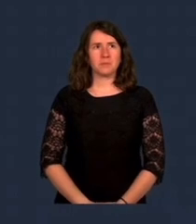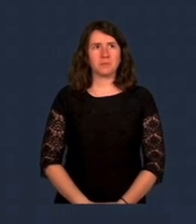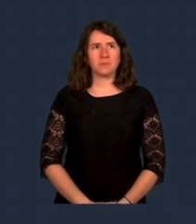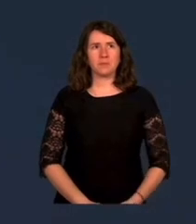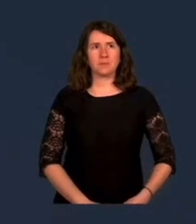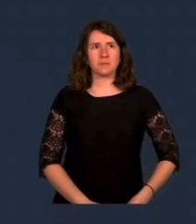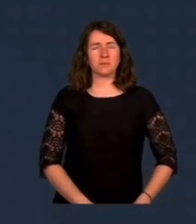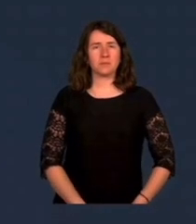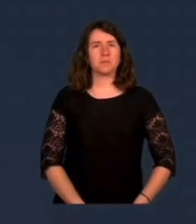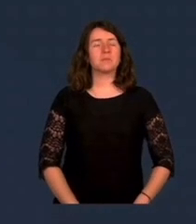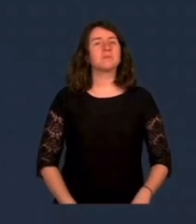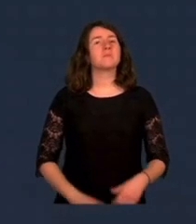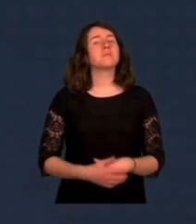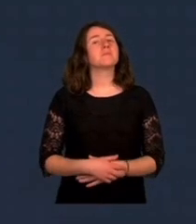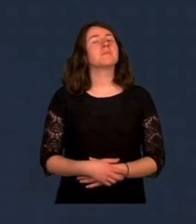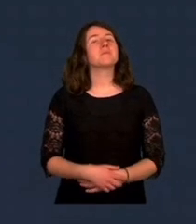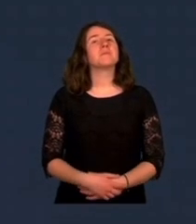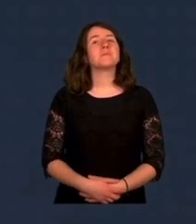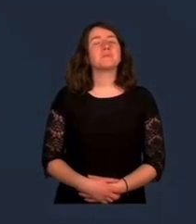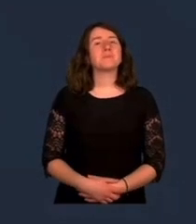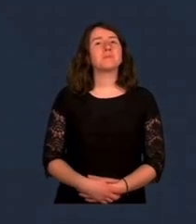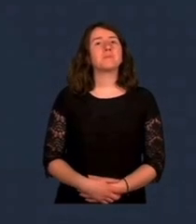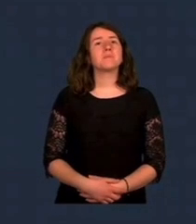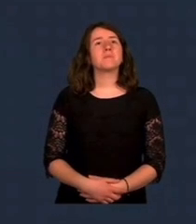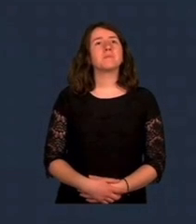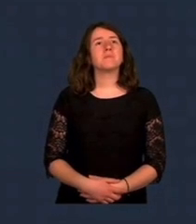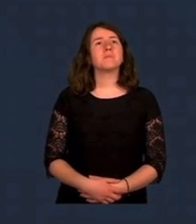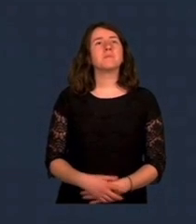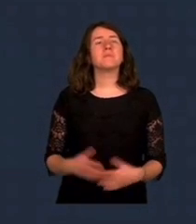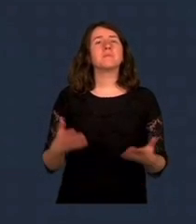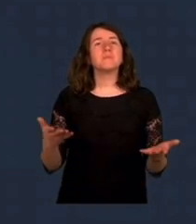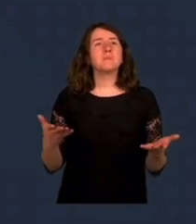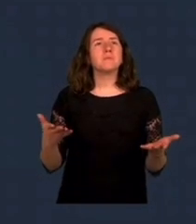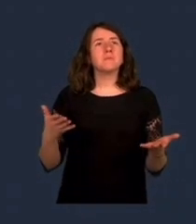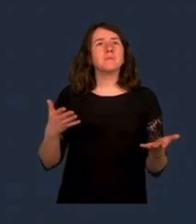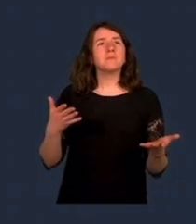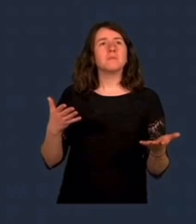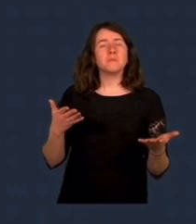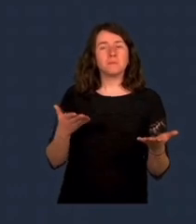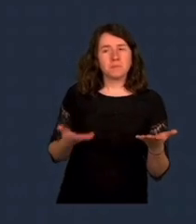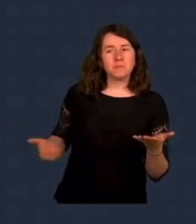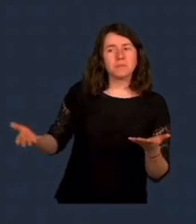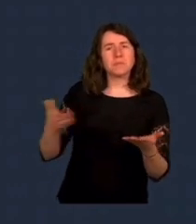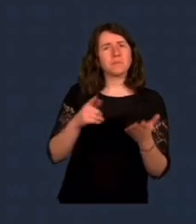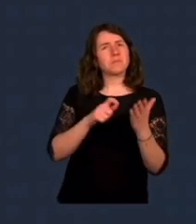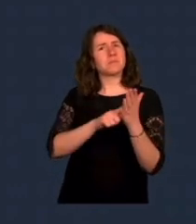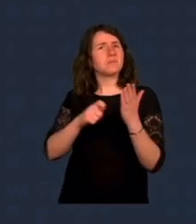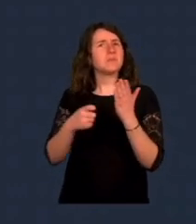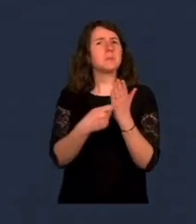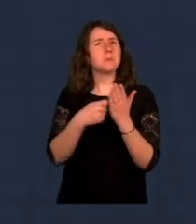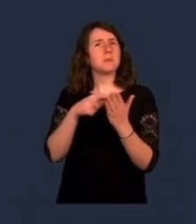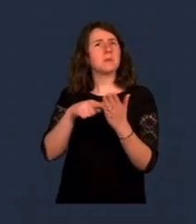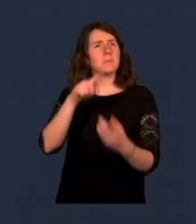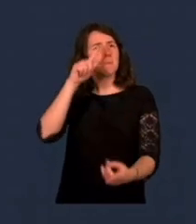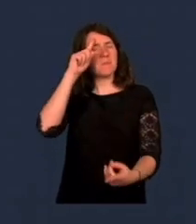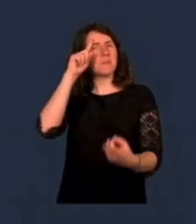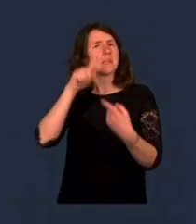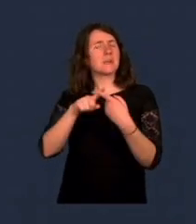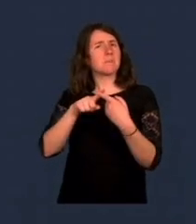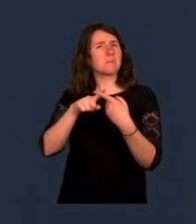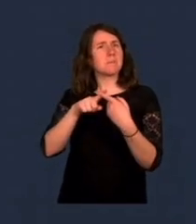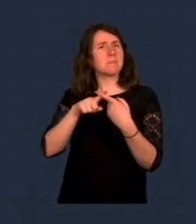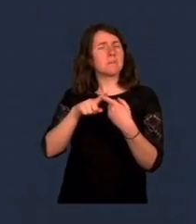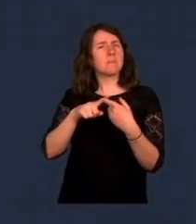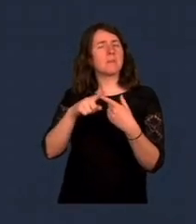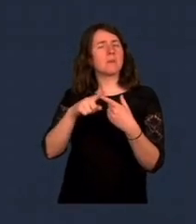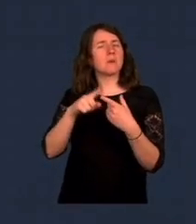Merci Madame la Présidente. Chers collègues, le présent amendement vise à introduire un moratoire sur le financement régional des volets métropolitains du